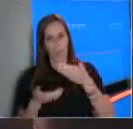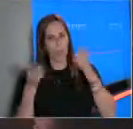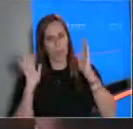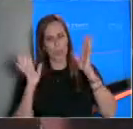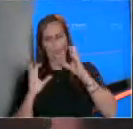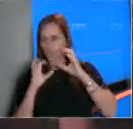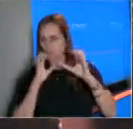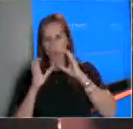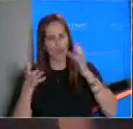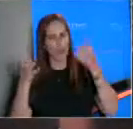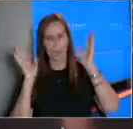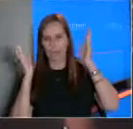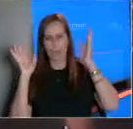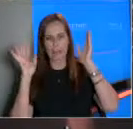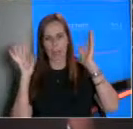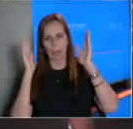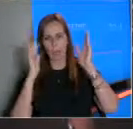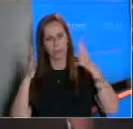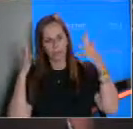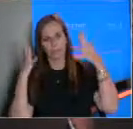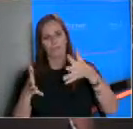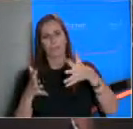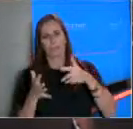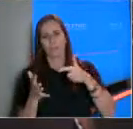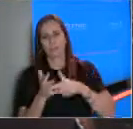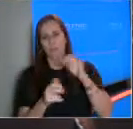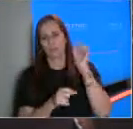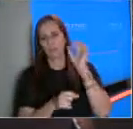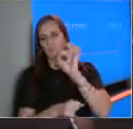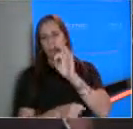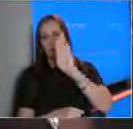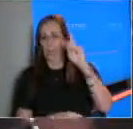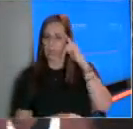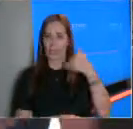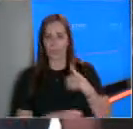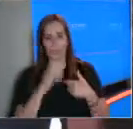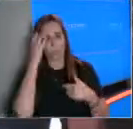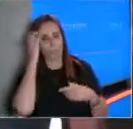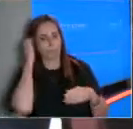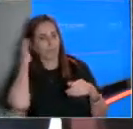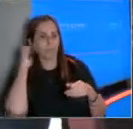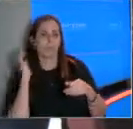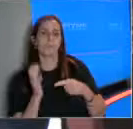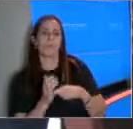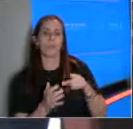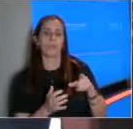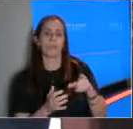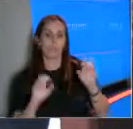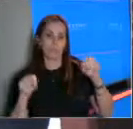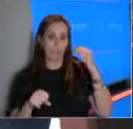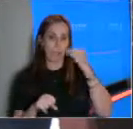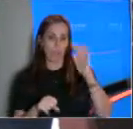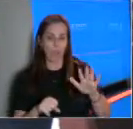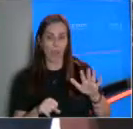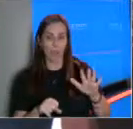מדי התקשורת היו עטו על זה בשביל להפיל אותו, לפי דעתי. אוקיי. ונושא אחר, טראמפ זנח